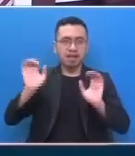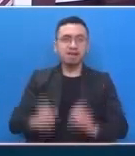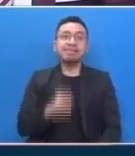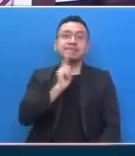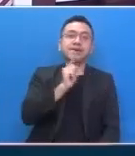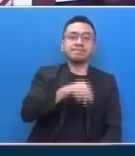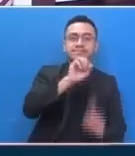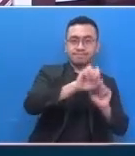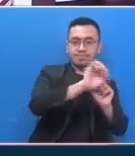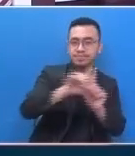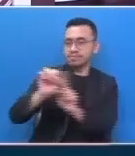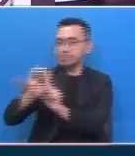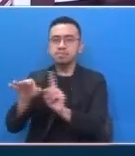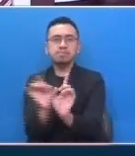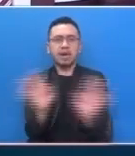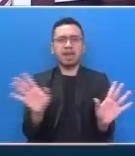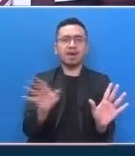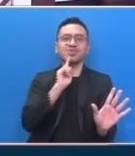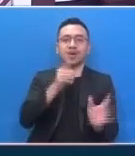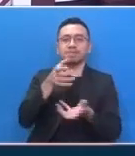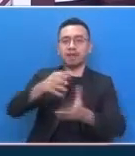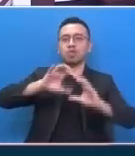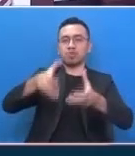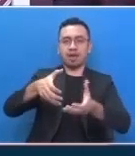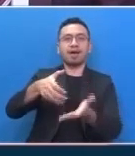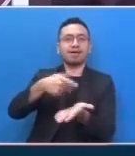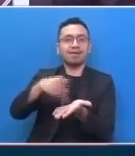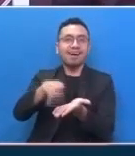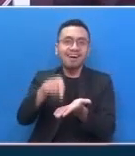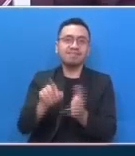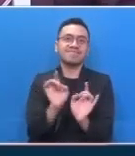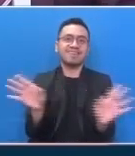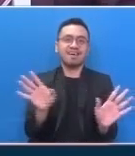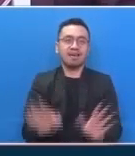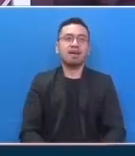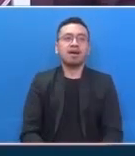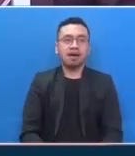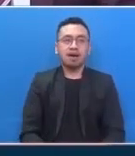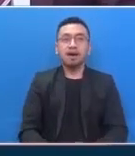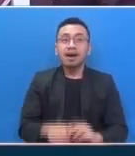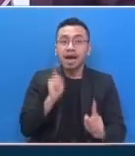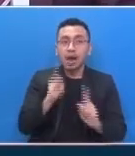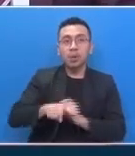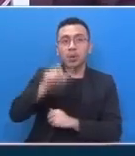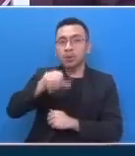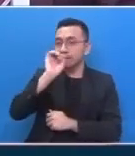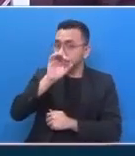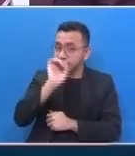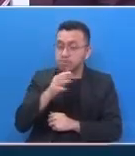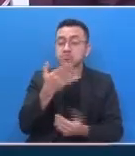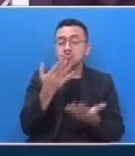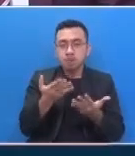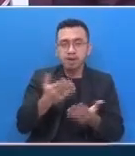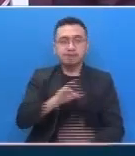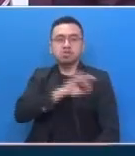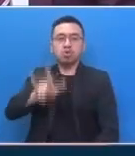itu yang ingin ditunjukkan dengan pertemuan ini dan saya meyakini Kalau mau berspekulasi pasti dapat izin dari Pak Jokowi begitu ya dalam konteks politik